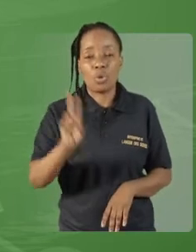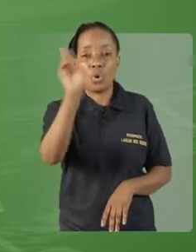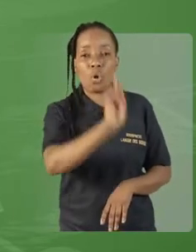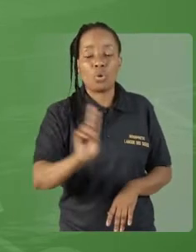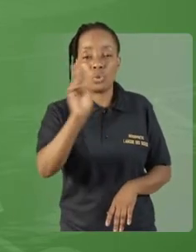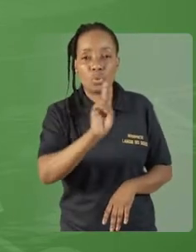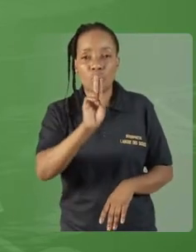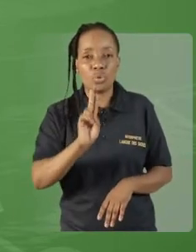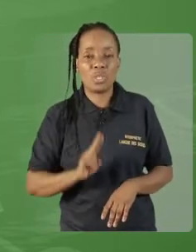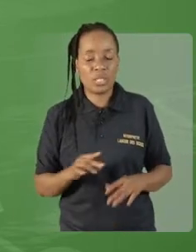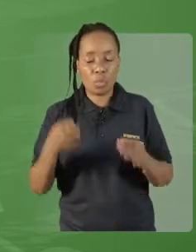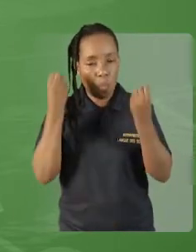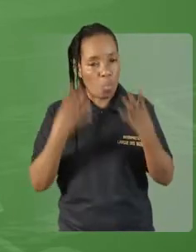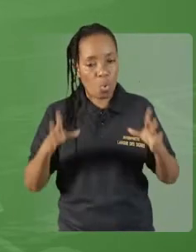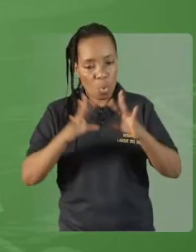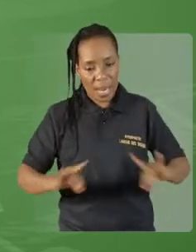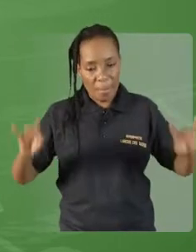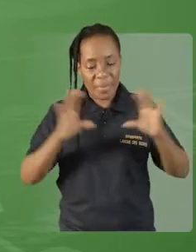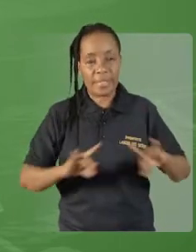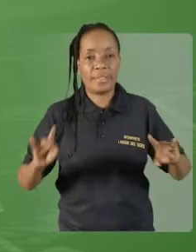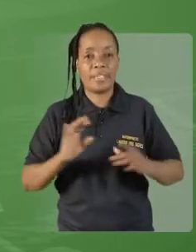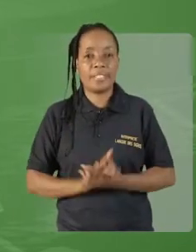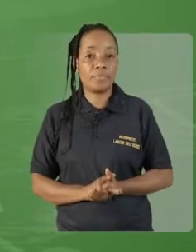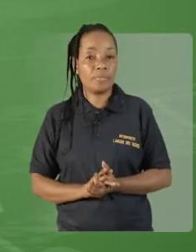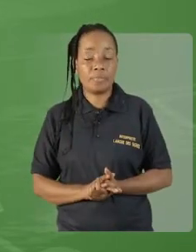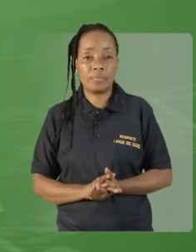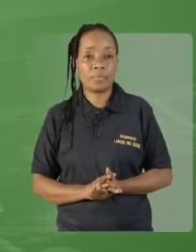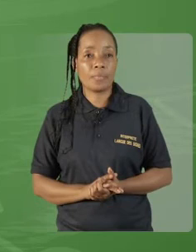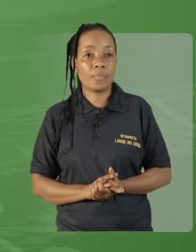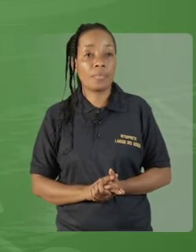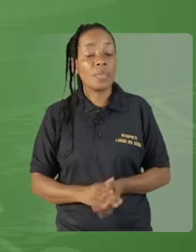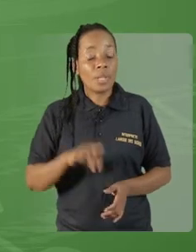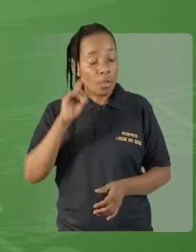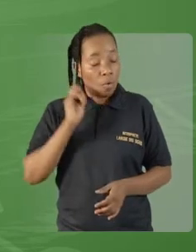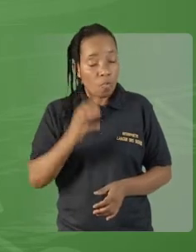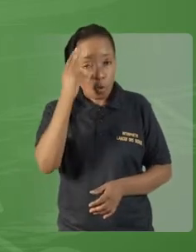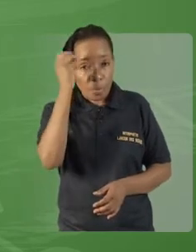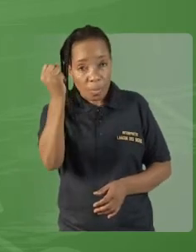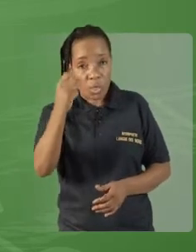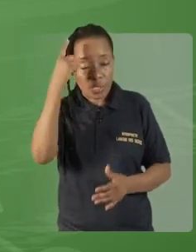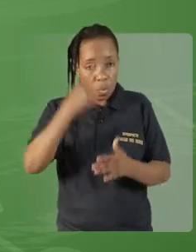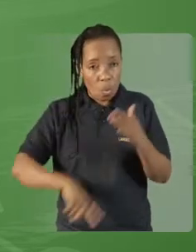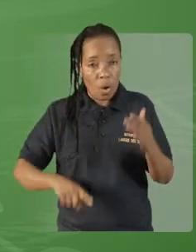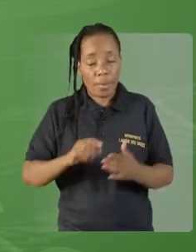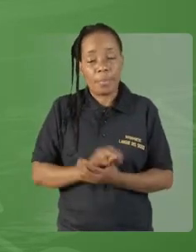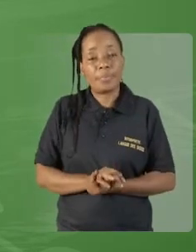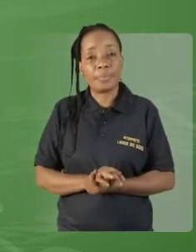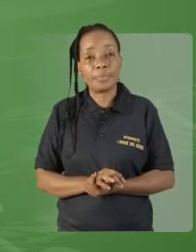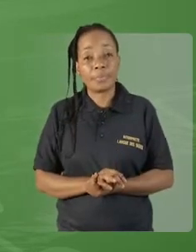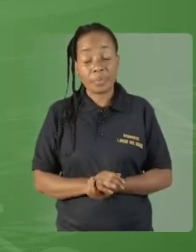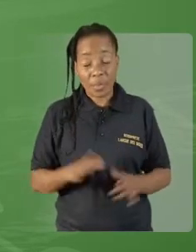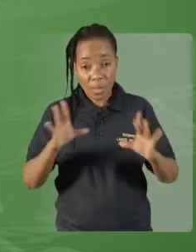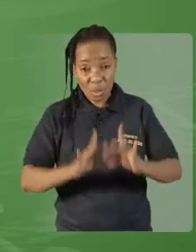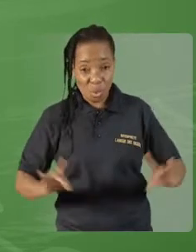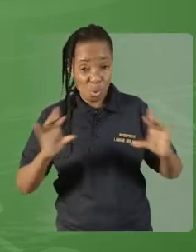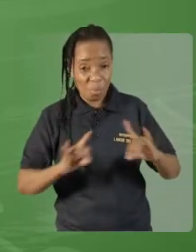Que retenir donc de cette partie de notre leçon? Il faut retenir que le mythe, dans sa